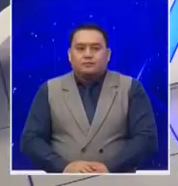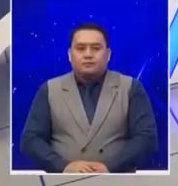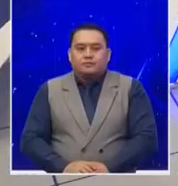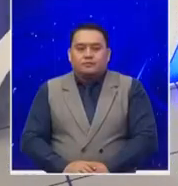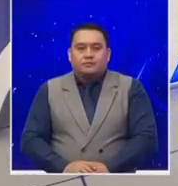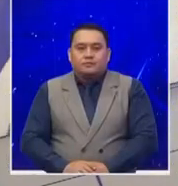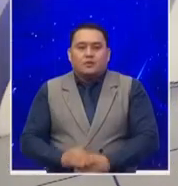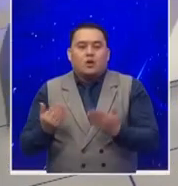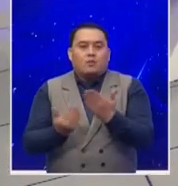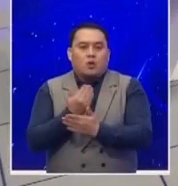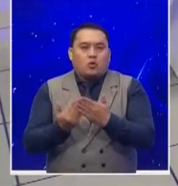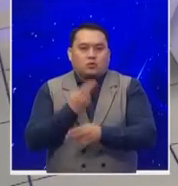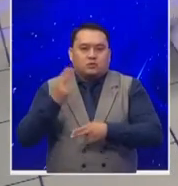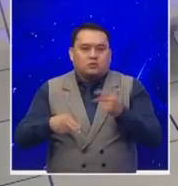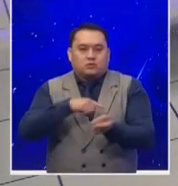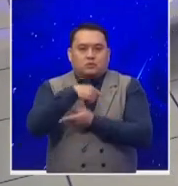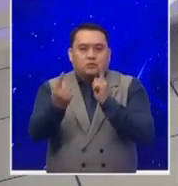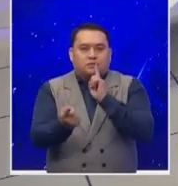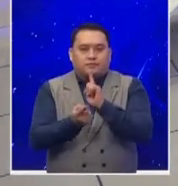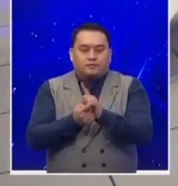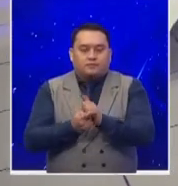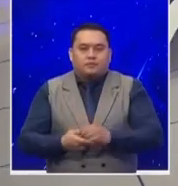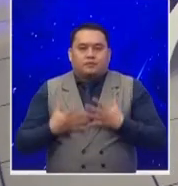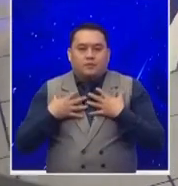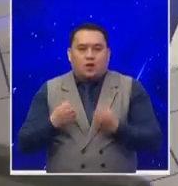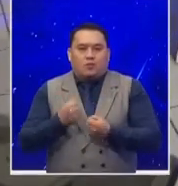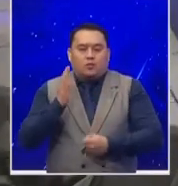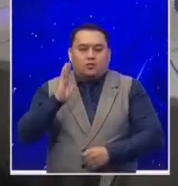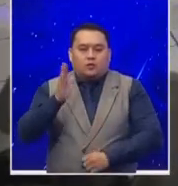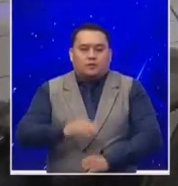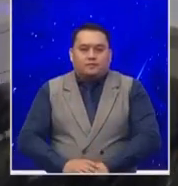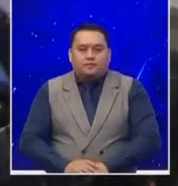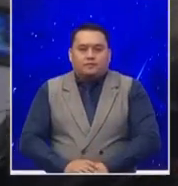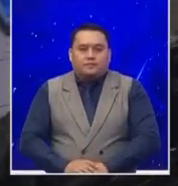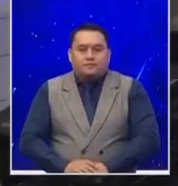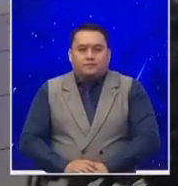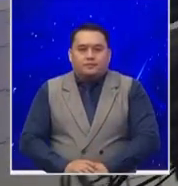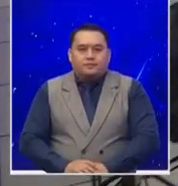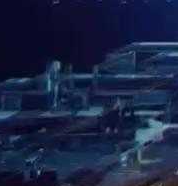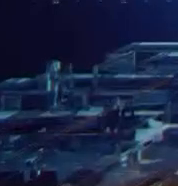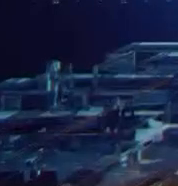Қадірменді көрермен, бүгінгі айтар ақпараттарымыз осы. Амандықта, ертең қауышайық.